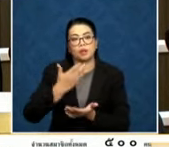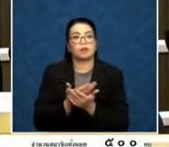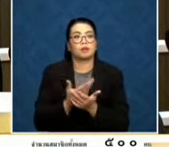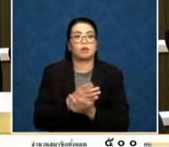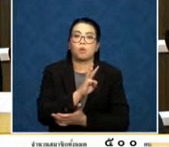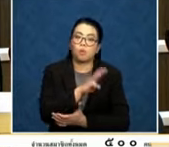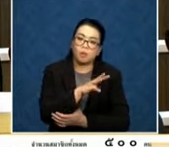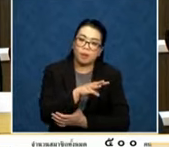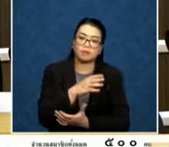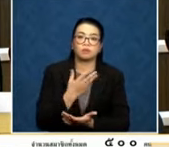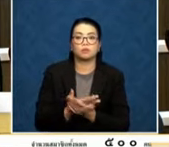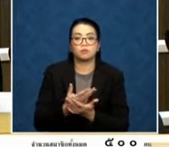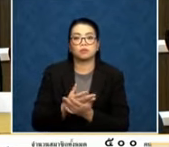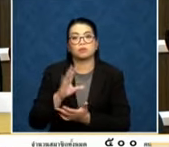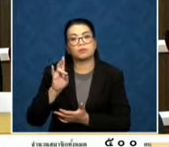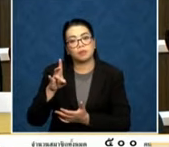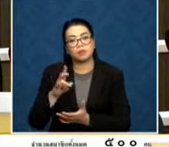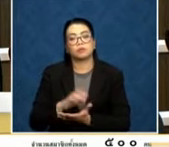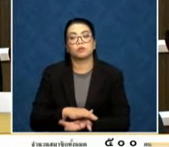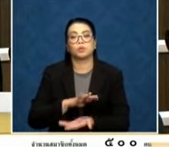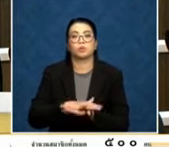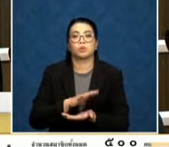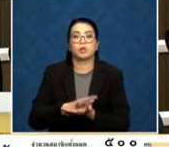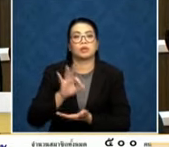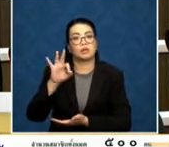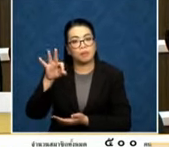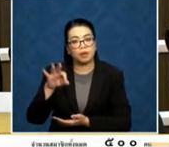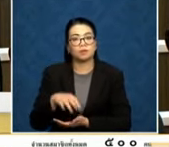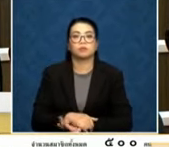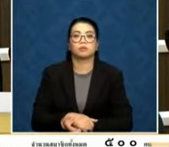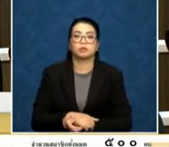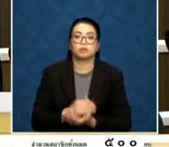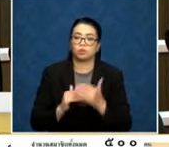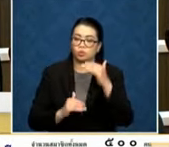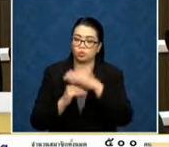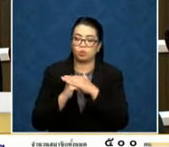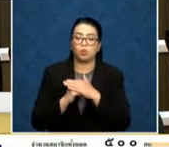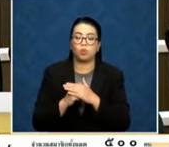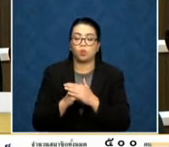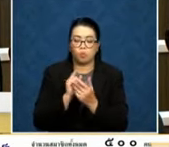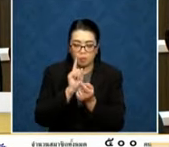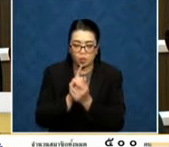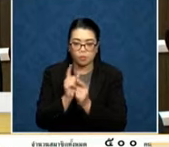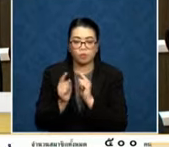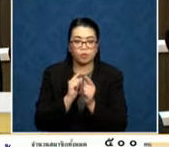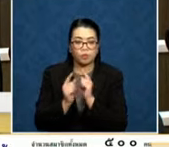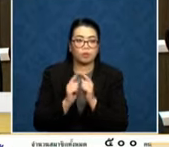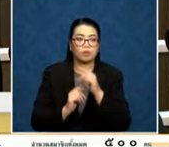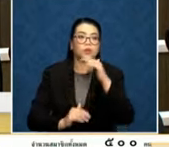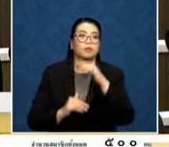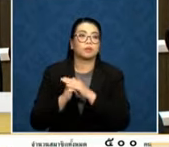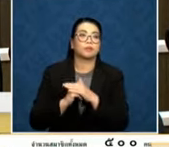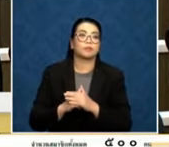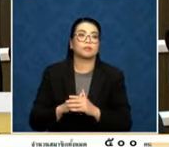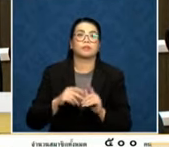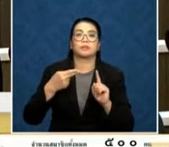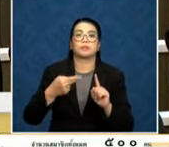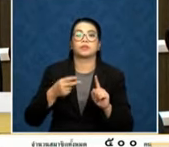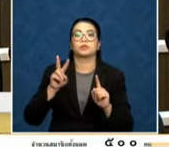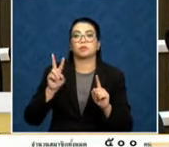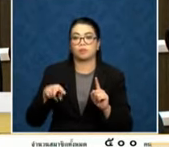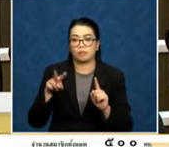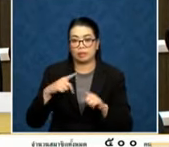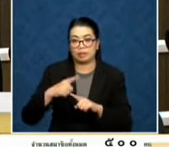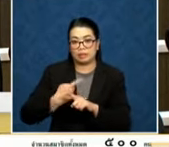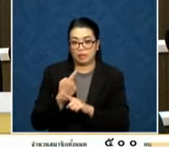6,000บาทและบางโรงเรียน 9,000บาทสูงสุดเท่าที่ดิฉันได้พูดคุยก็จะได้ประมาณ 12,000